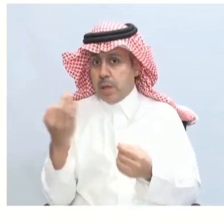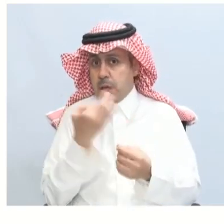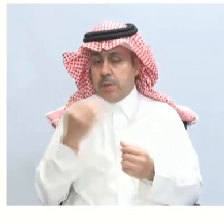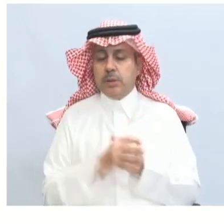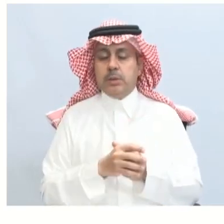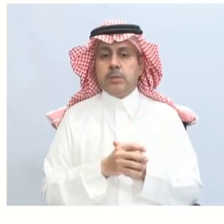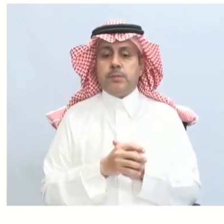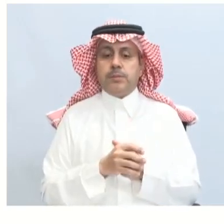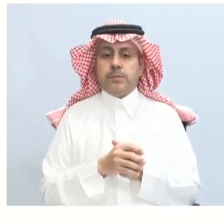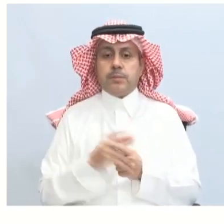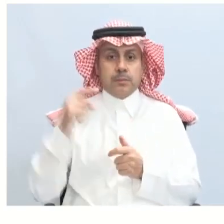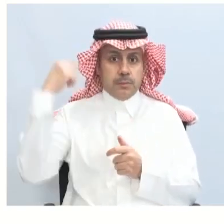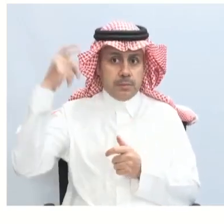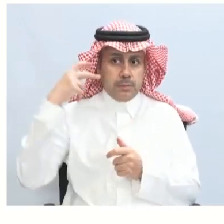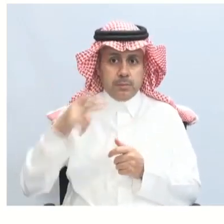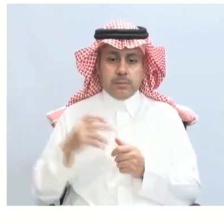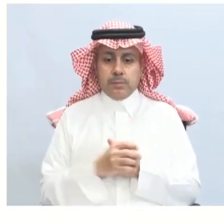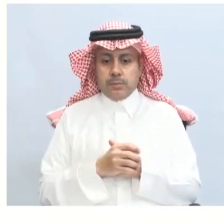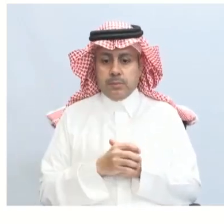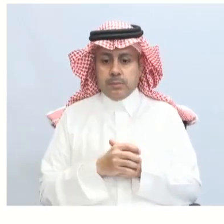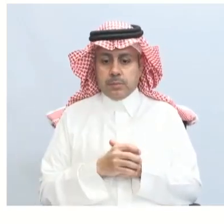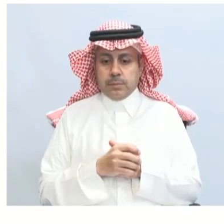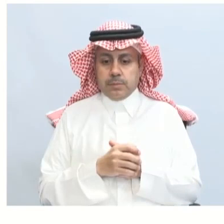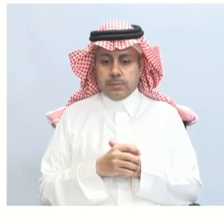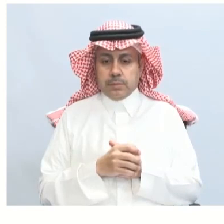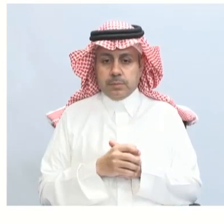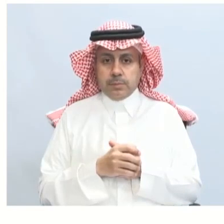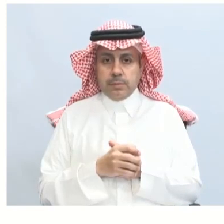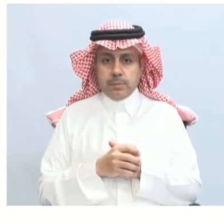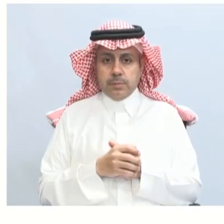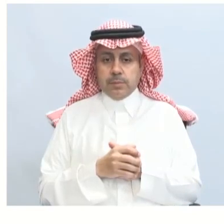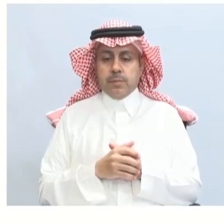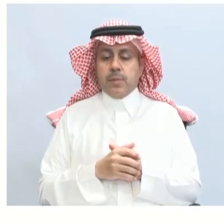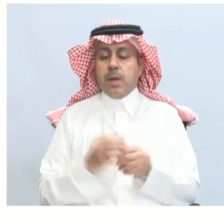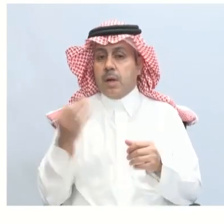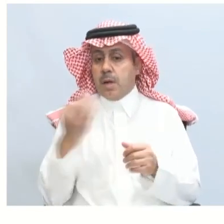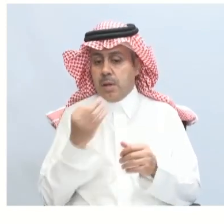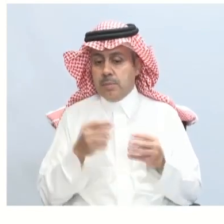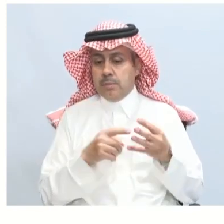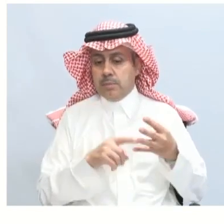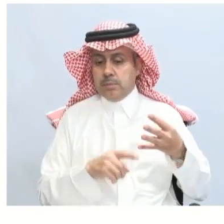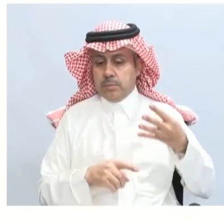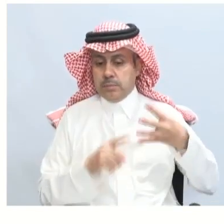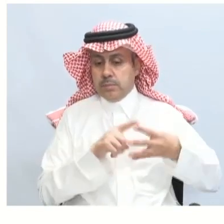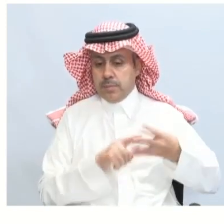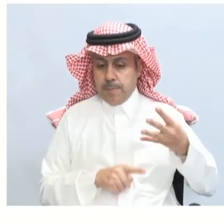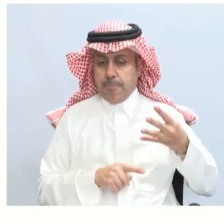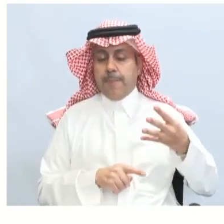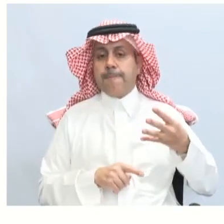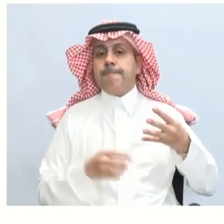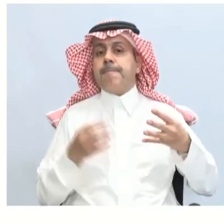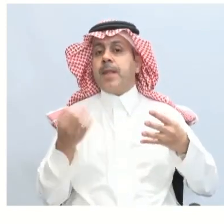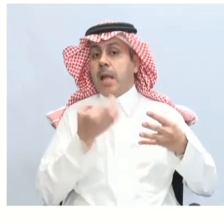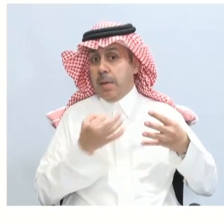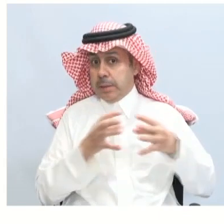على معنى كل كلمه من تلك الكلمات الكلمات هي العزيز الحكيم يعقلها لايه